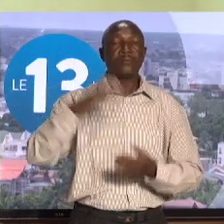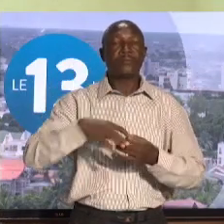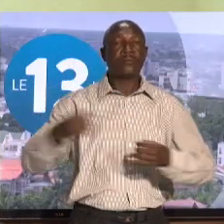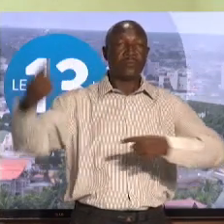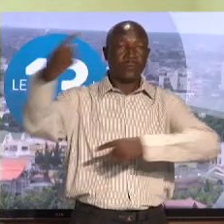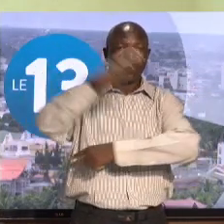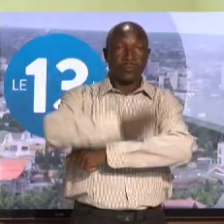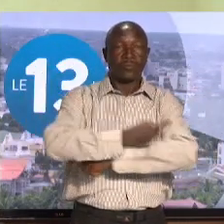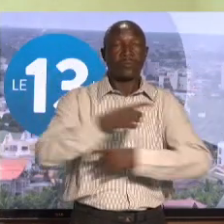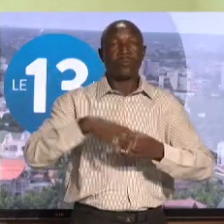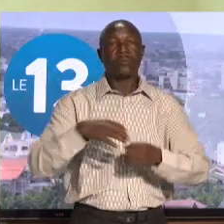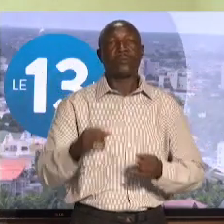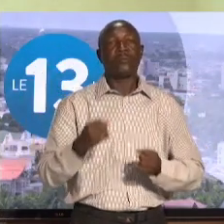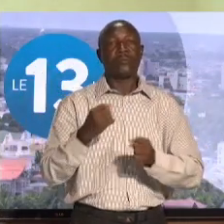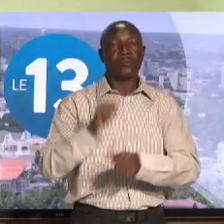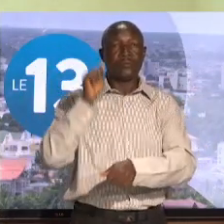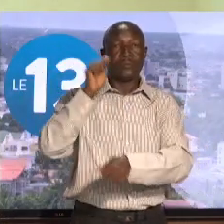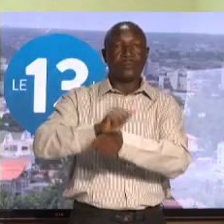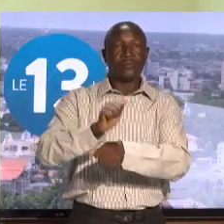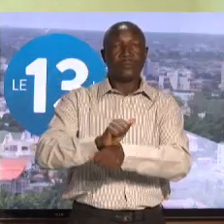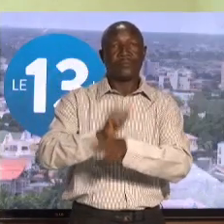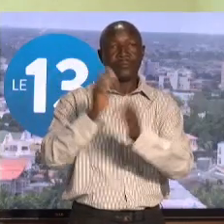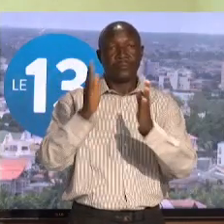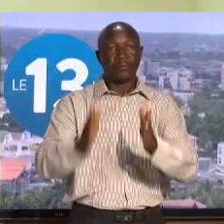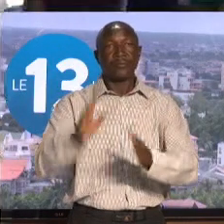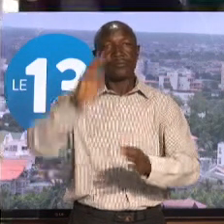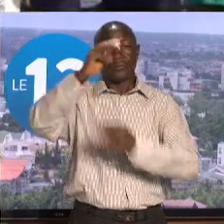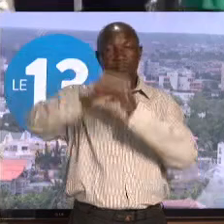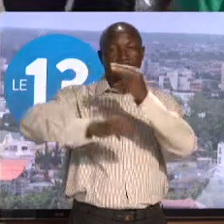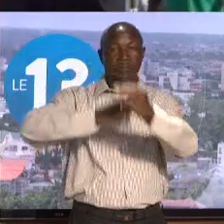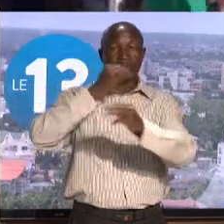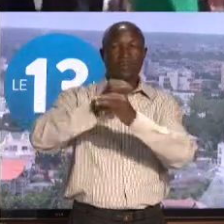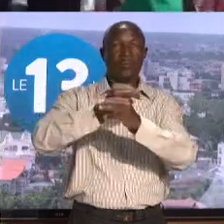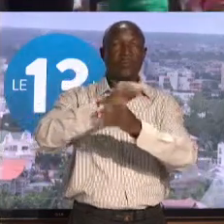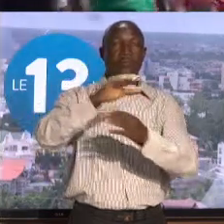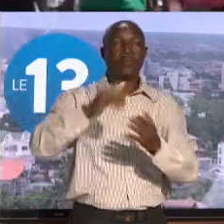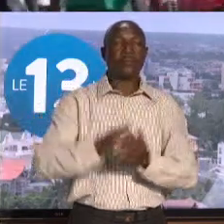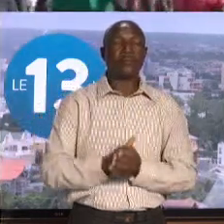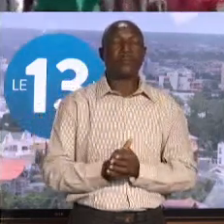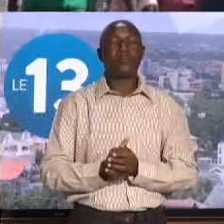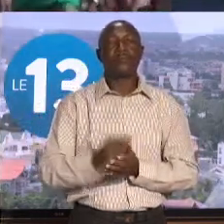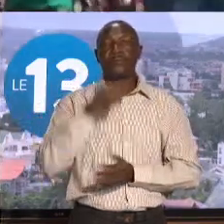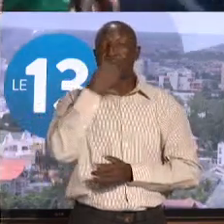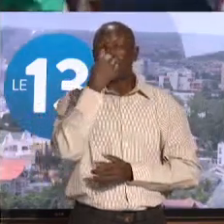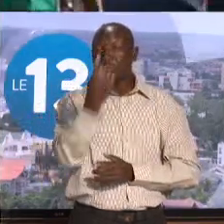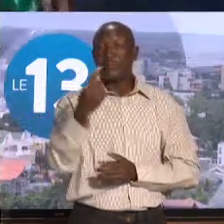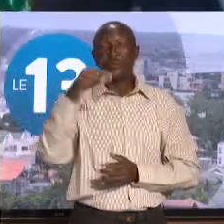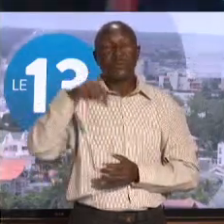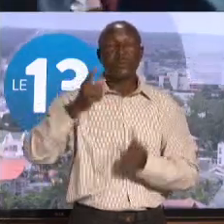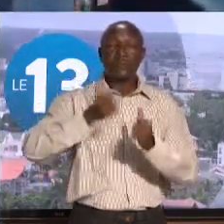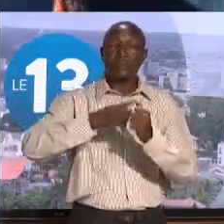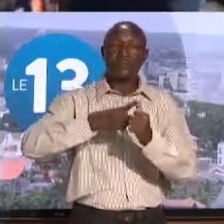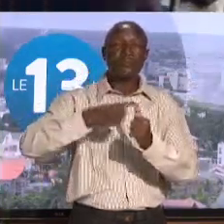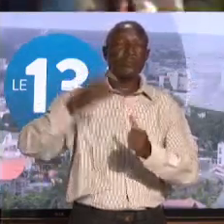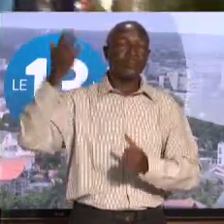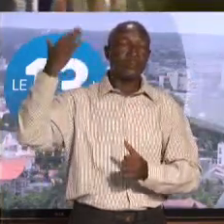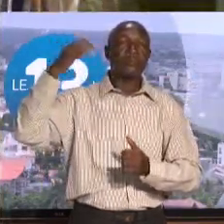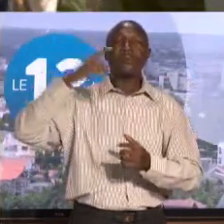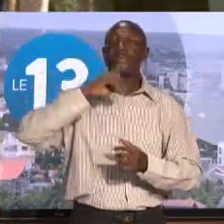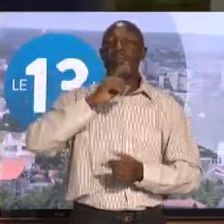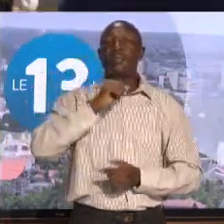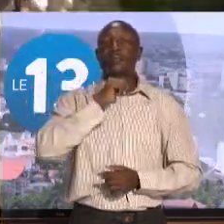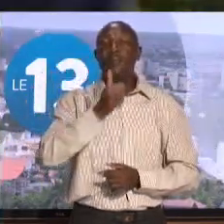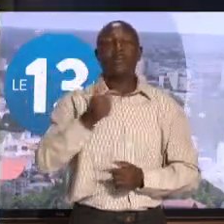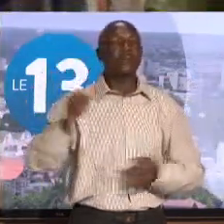ont été menées par les défenseurs au nom des travailleurs du monde entier. C'est dit donc que le 1er mai n'était pas considéré comme une fête, mais